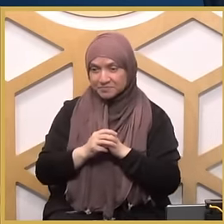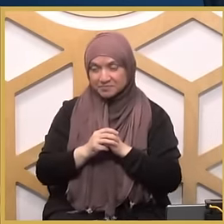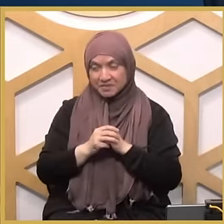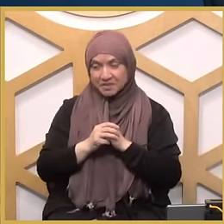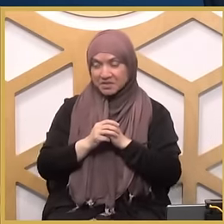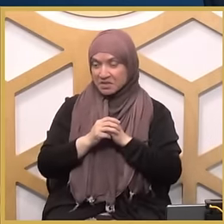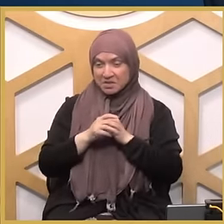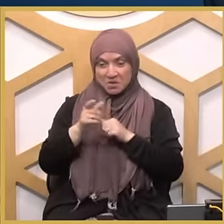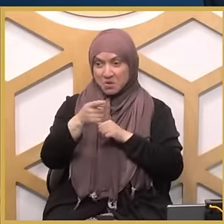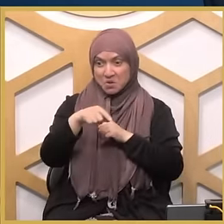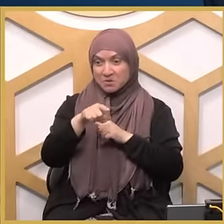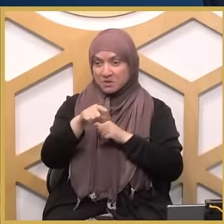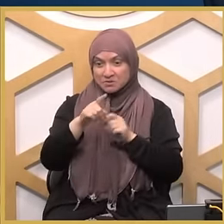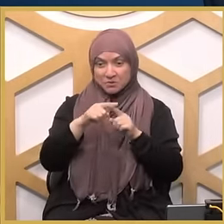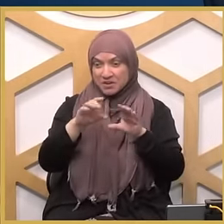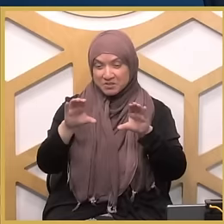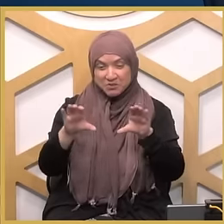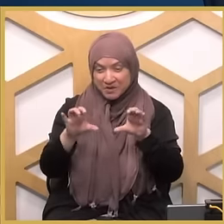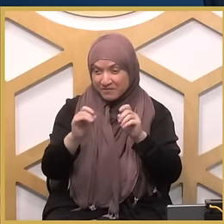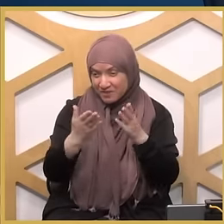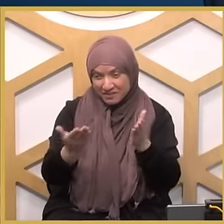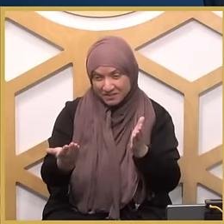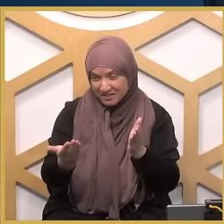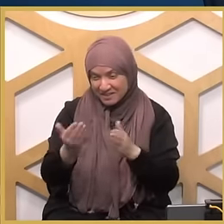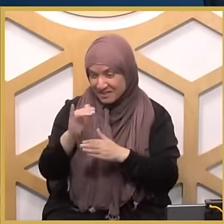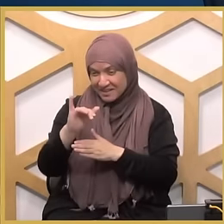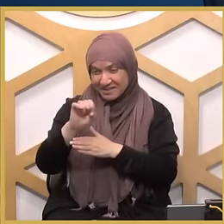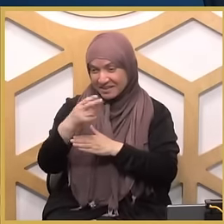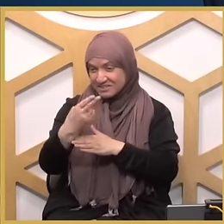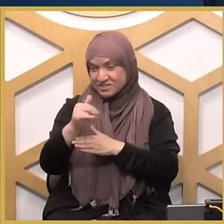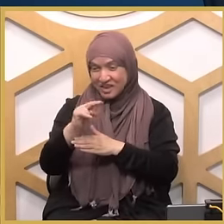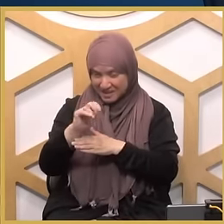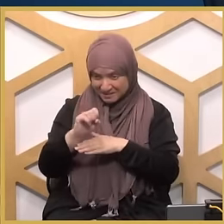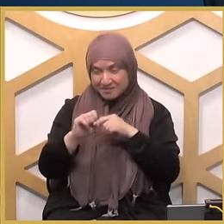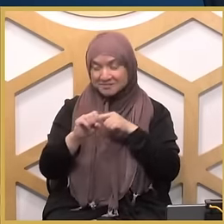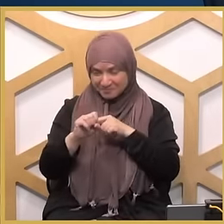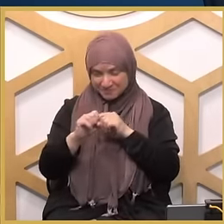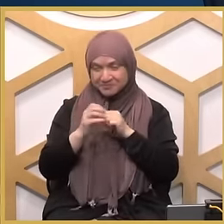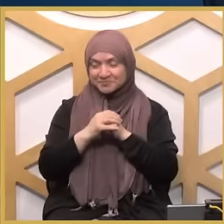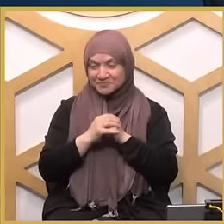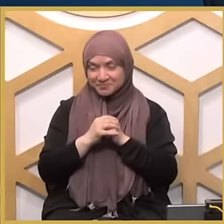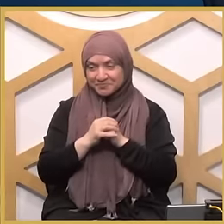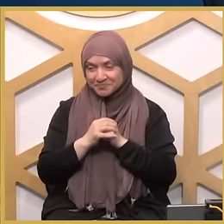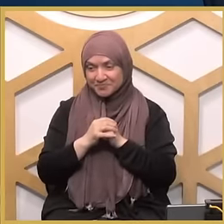الإحسان إذا باشر القلب منعه من المعاصي. He goes, إحسان,